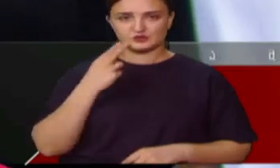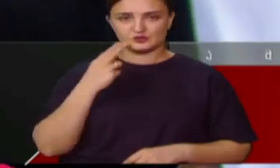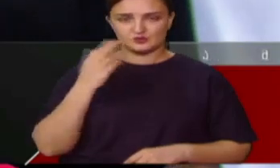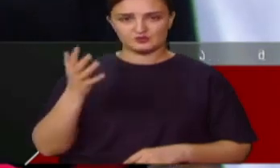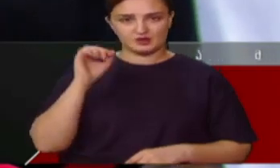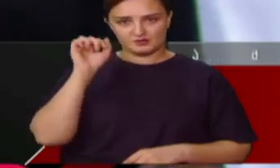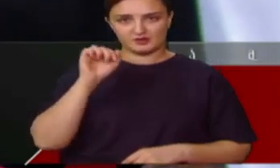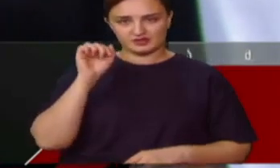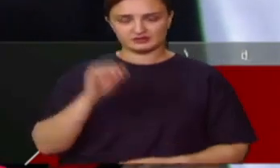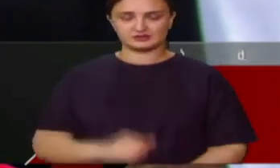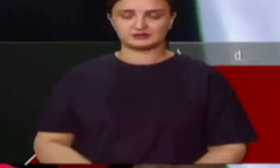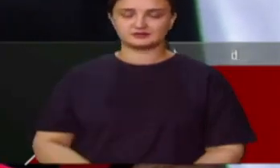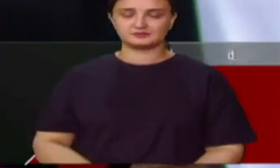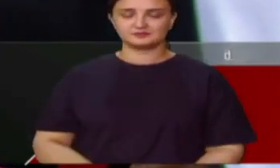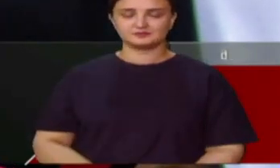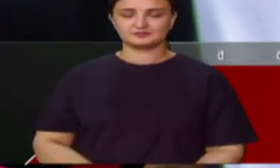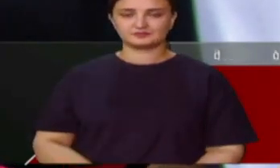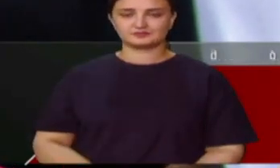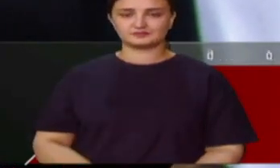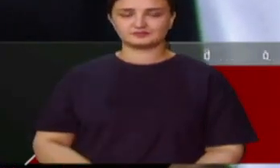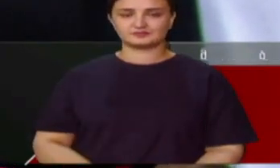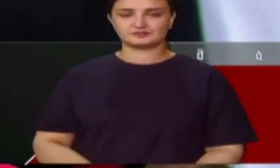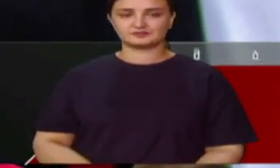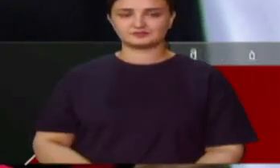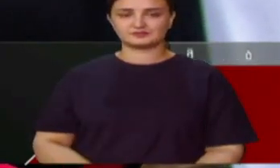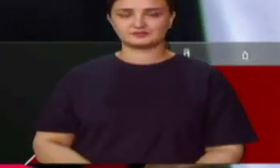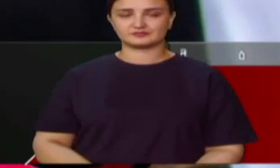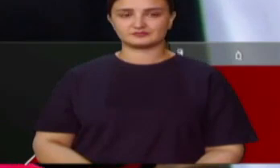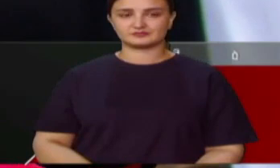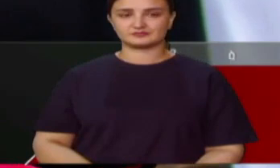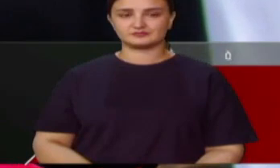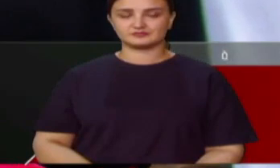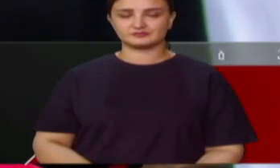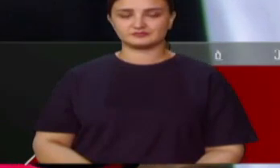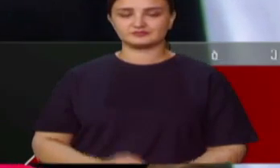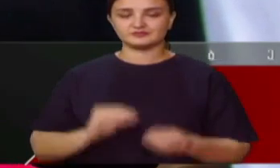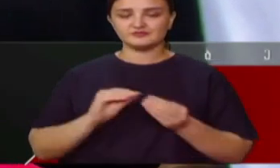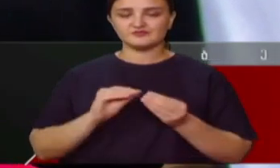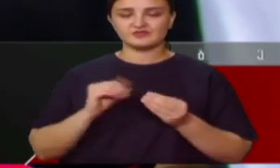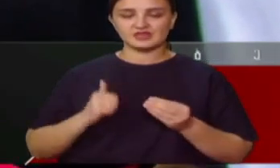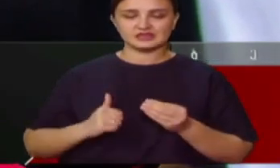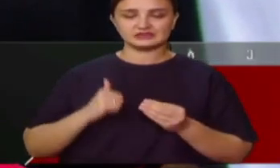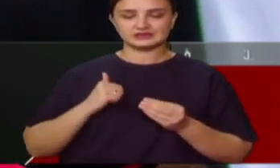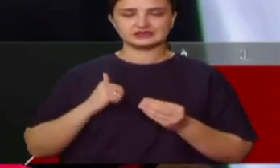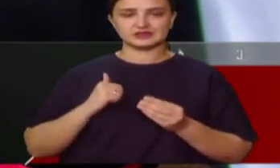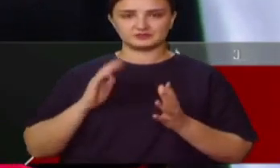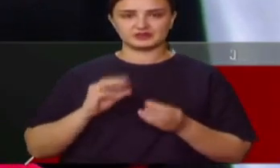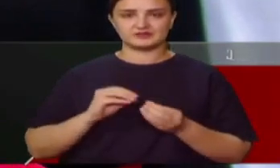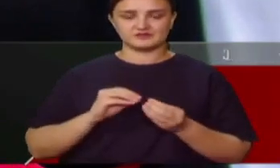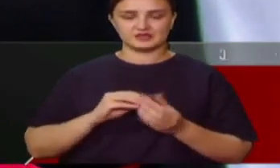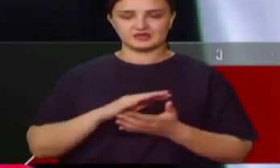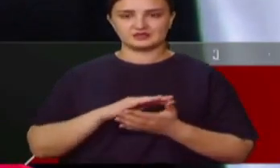აფხაზეთს და იგივე ისეთივე ღირსებით და სულისკვეთებით